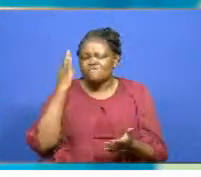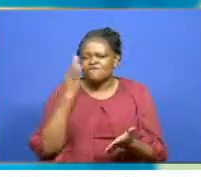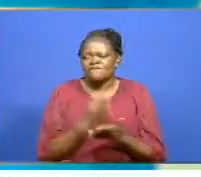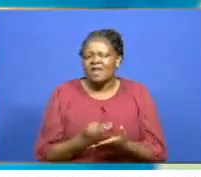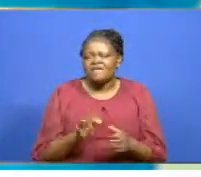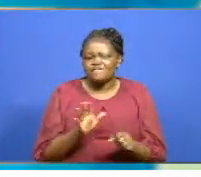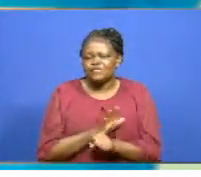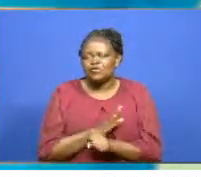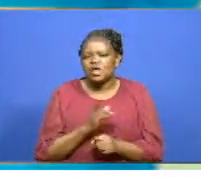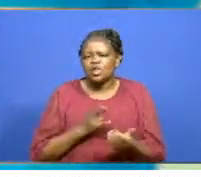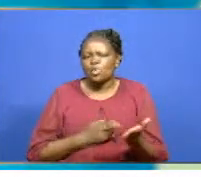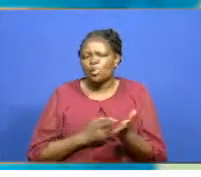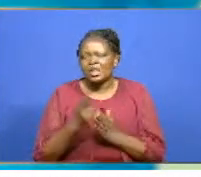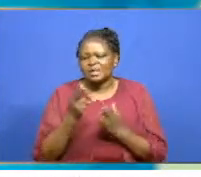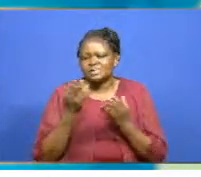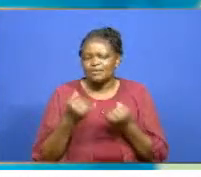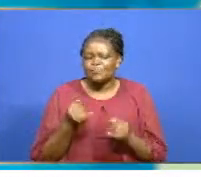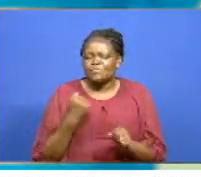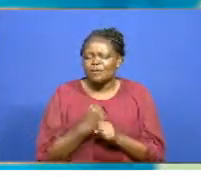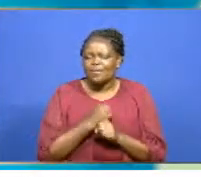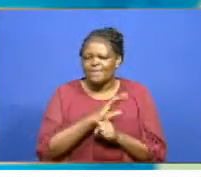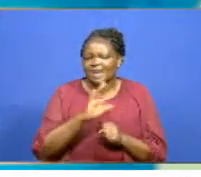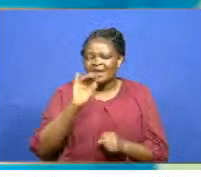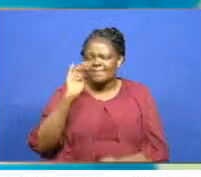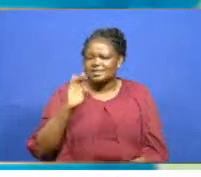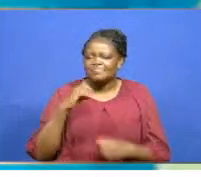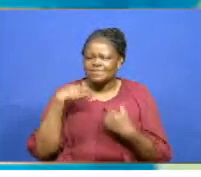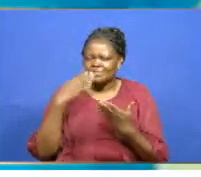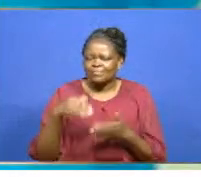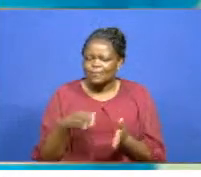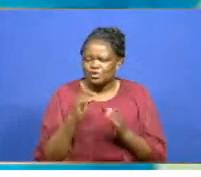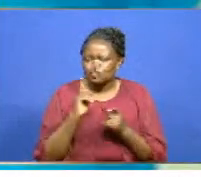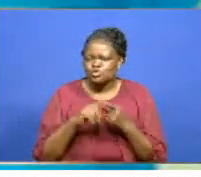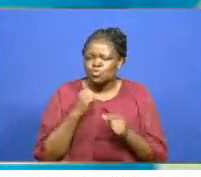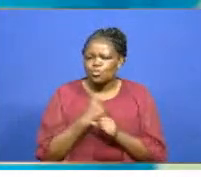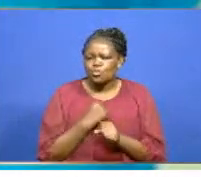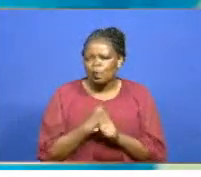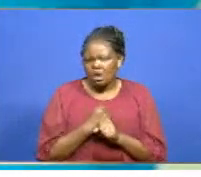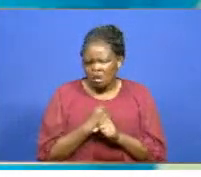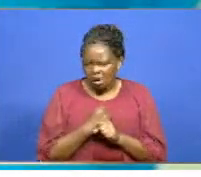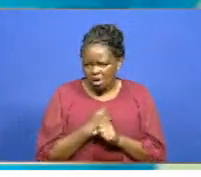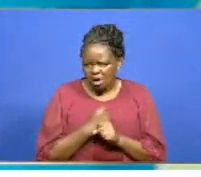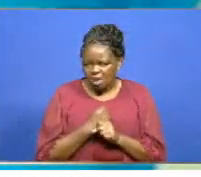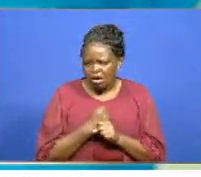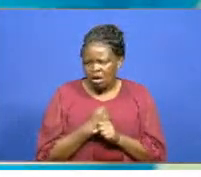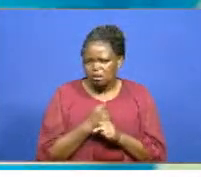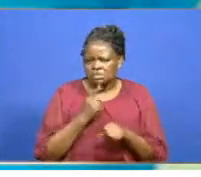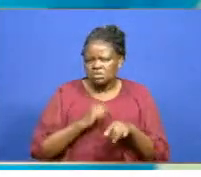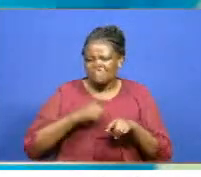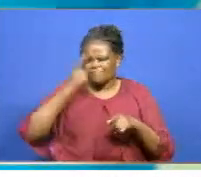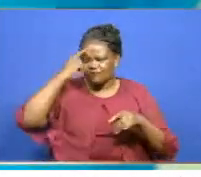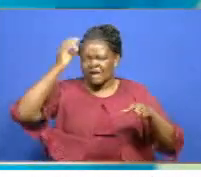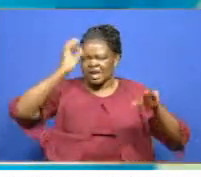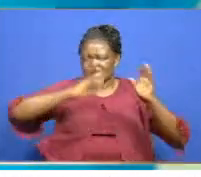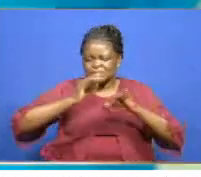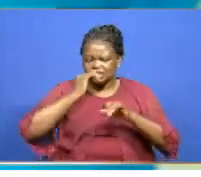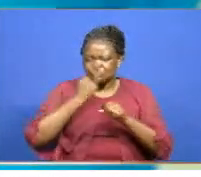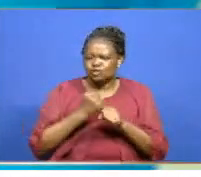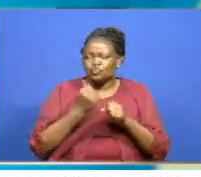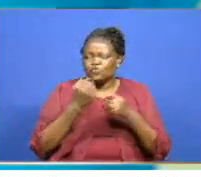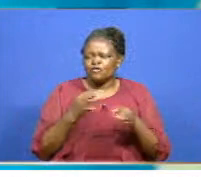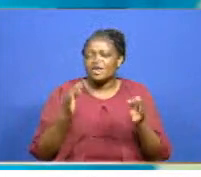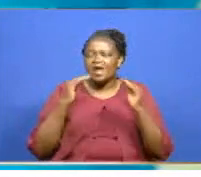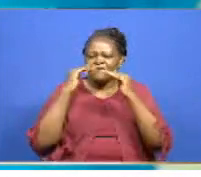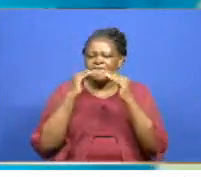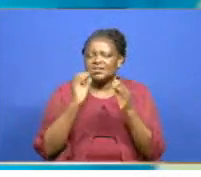katika utekelezaji, like IBC ipewe nafasi yake ya kutekeleza uchaguzi ambao ni wa huru na haki, ya kwamba